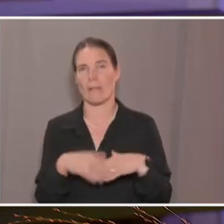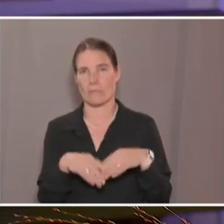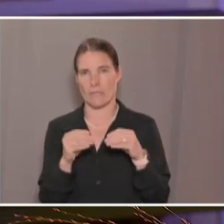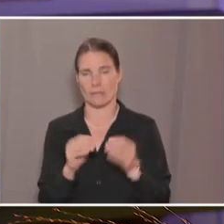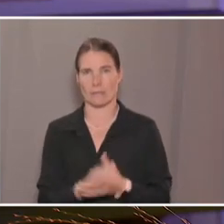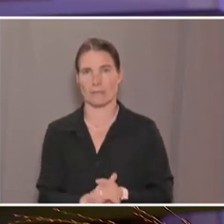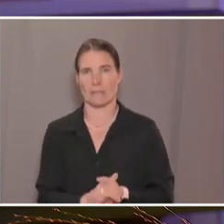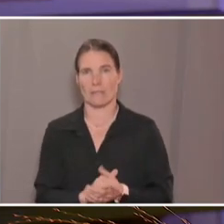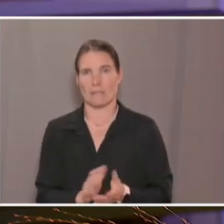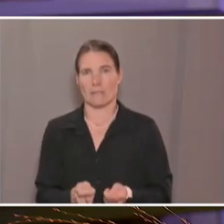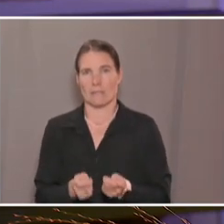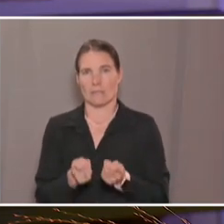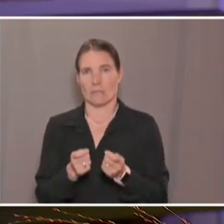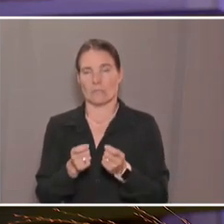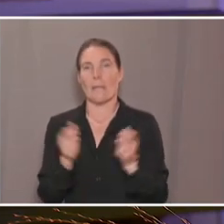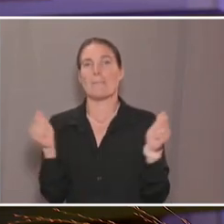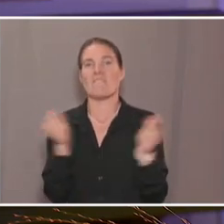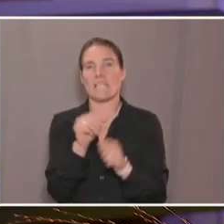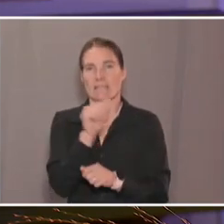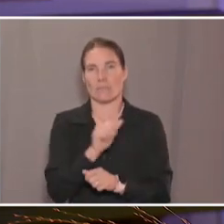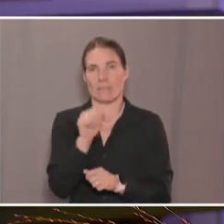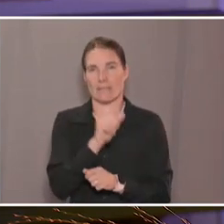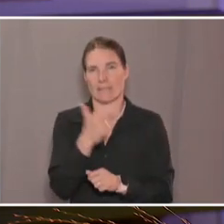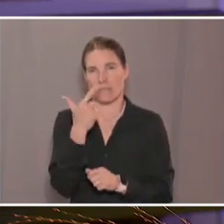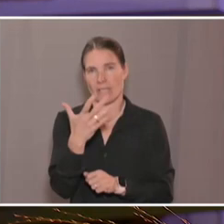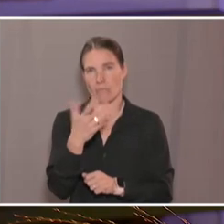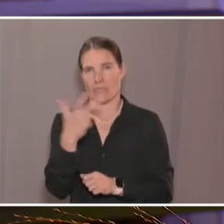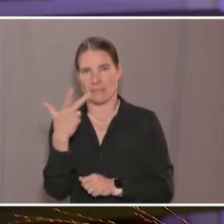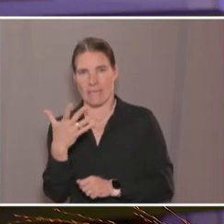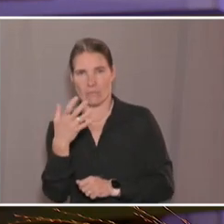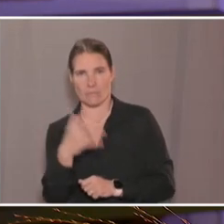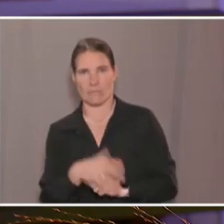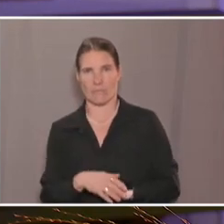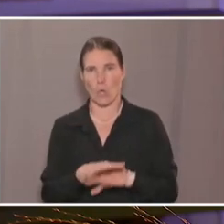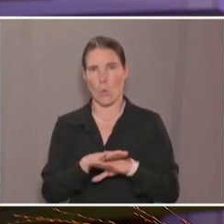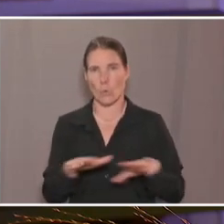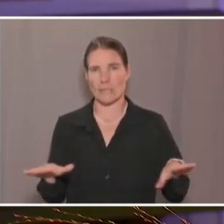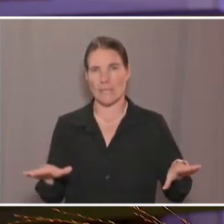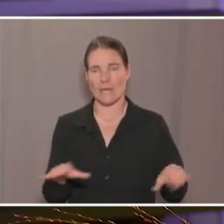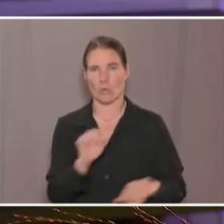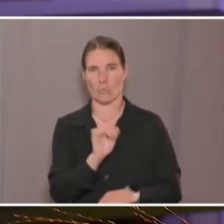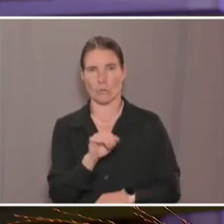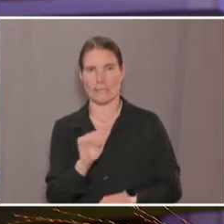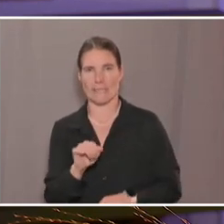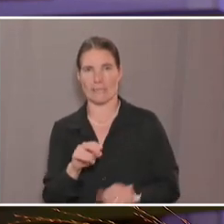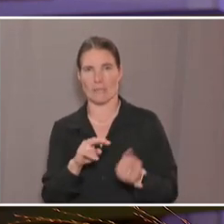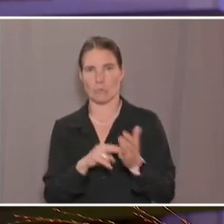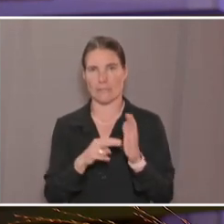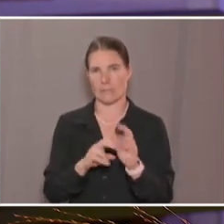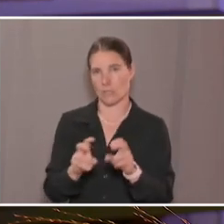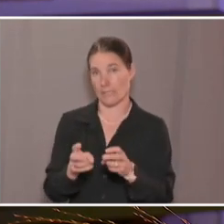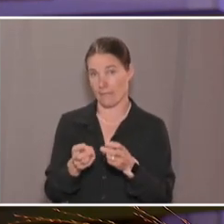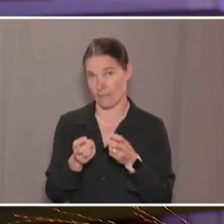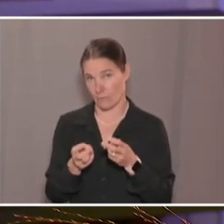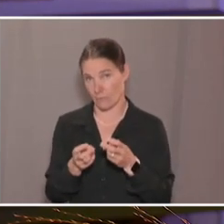und Auftrag, etwa im Wintersemester 52-53 Grundlagen und Möglichkeiten der politischen Erziehung